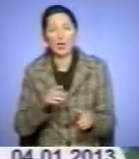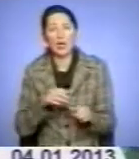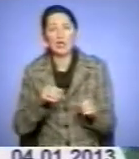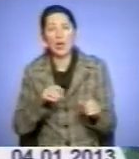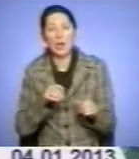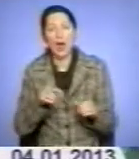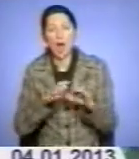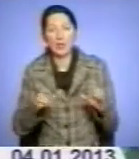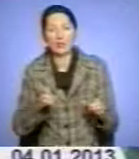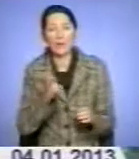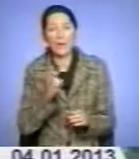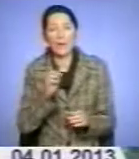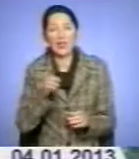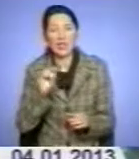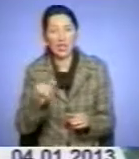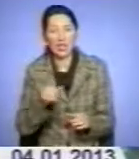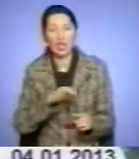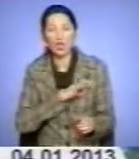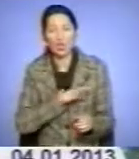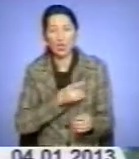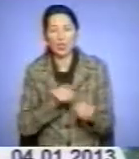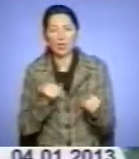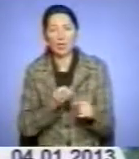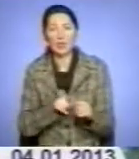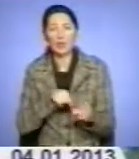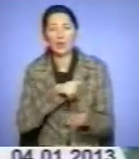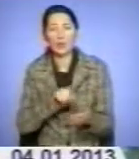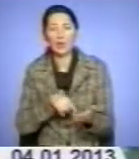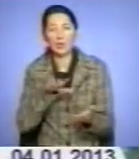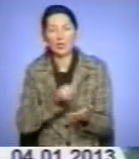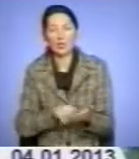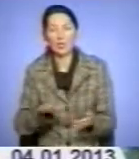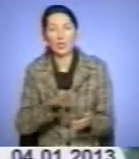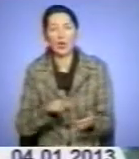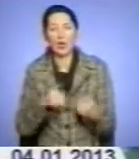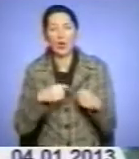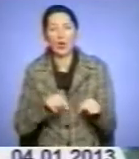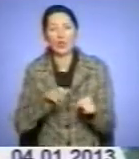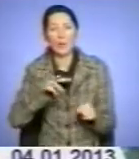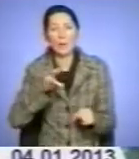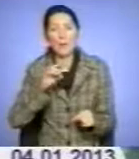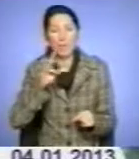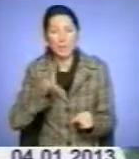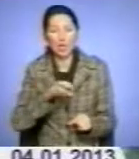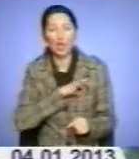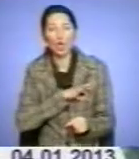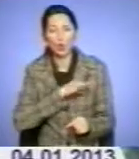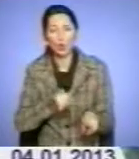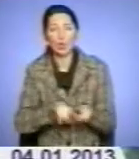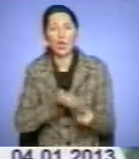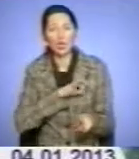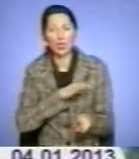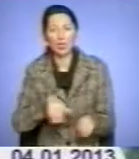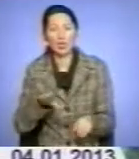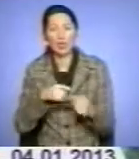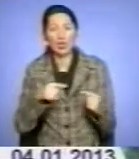самоврядування, БТІ та нотаріуси. Відтепер цими питаннями займатимуться територіальні органи Мін'юсту та нотаріуси. Усі речові права, що